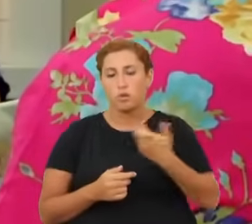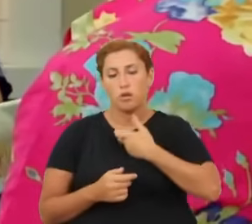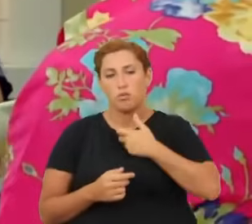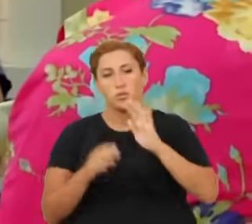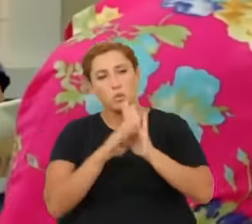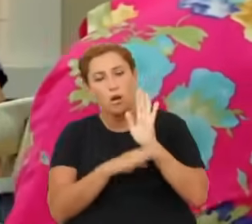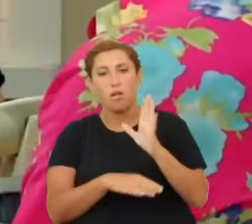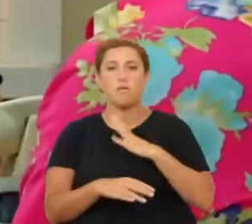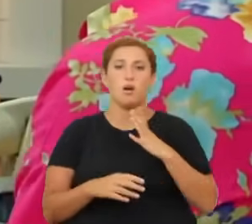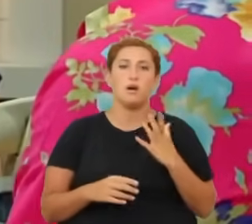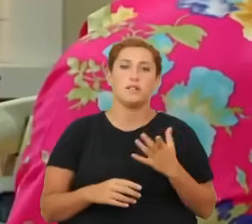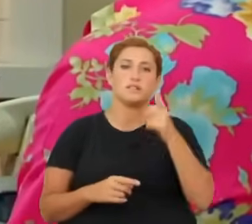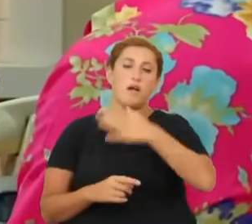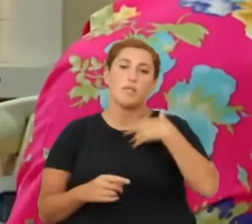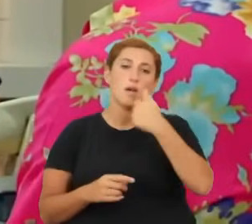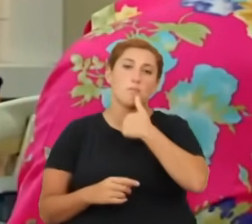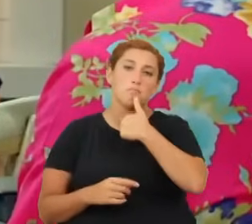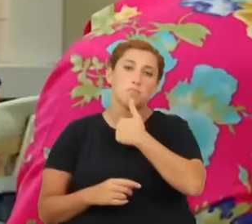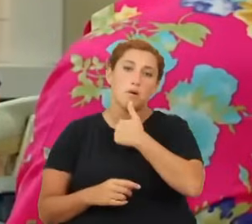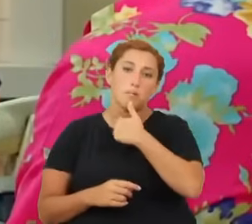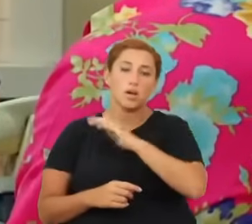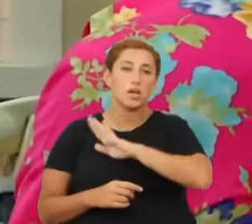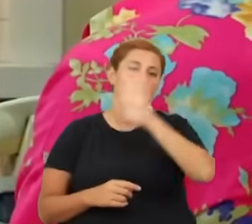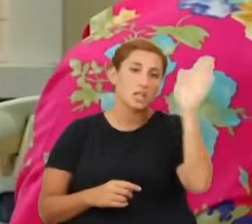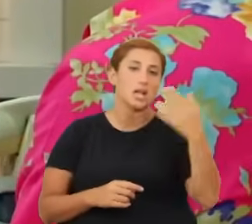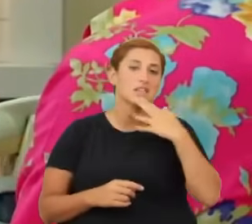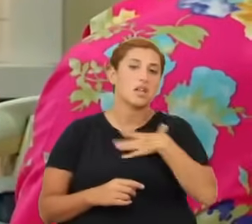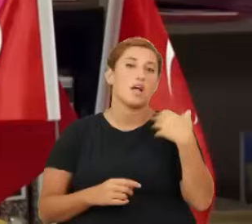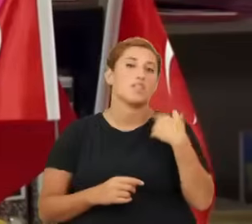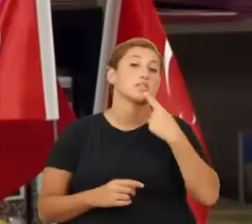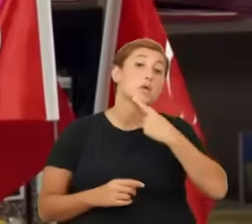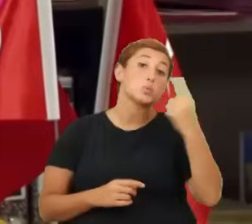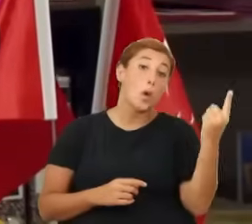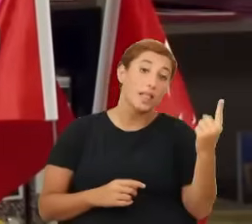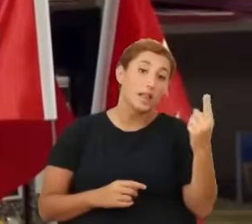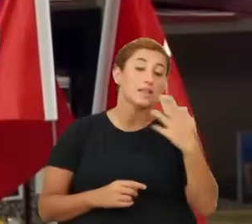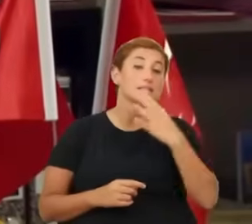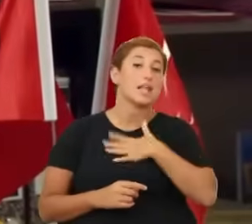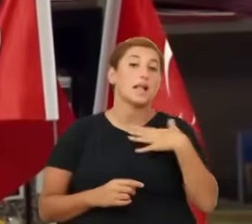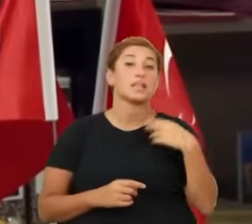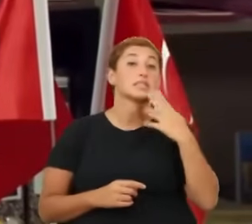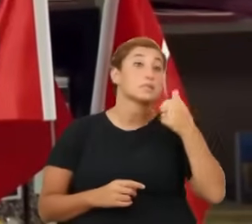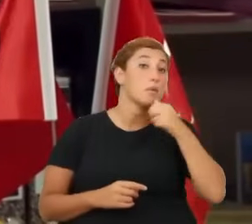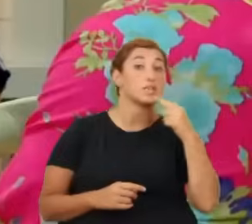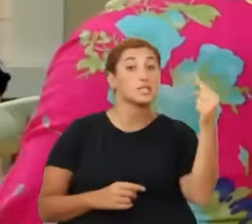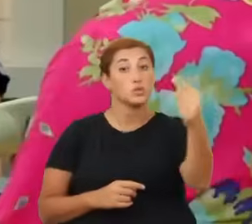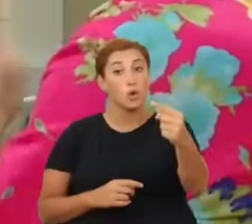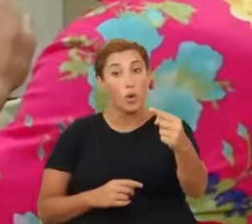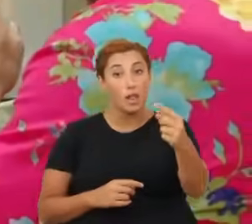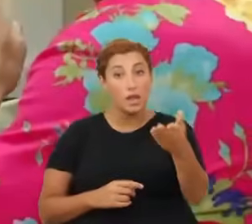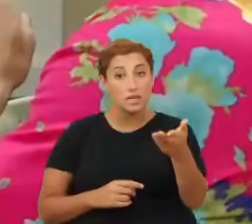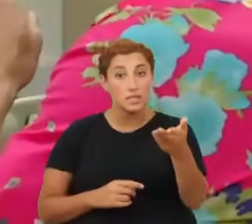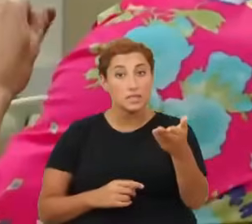vardır işte. Senin annen baban giderler, kızın annesine söylerler. Kızın annesi de babasına söyler.